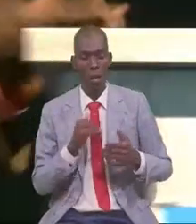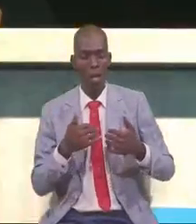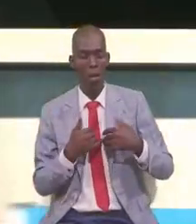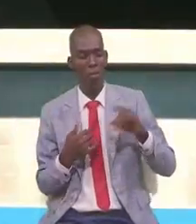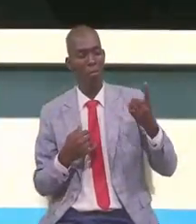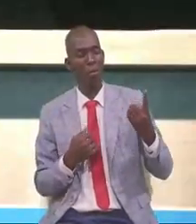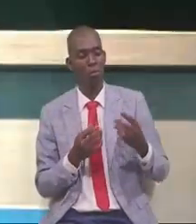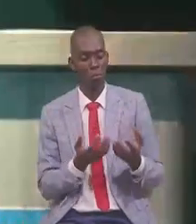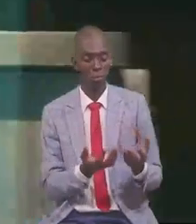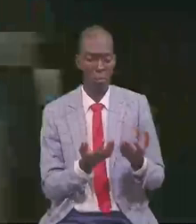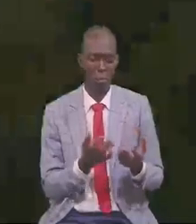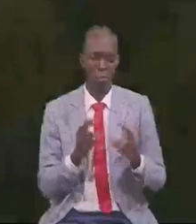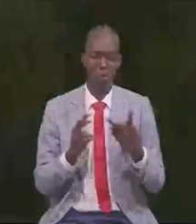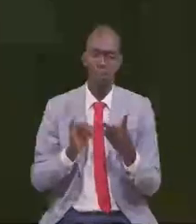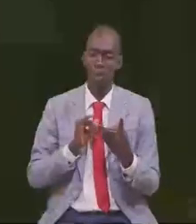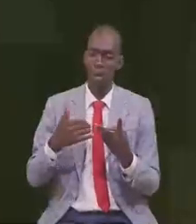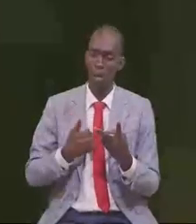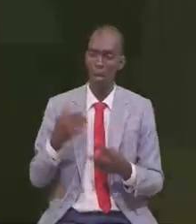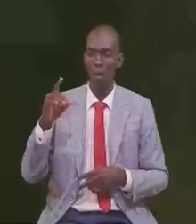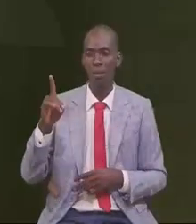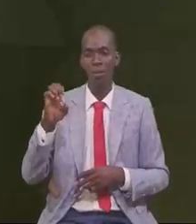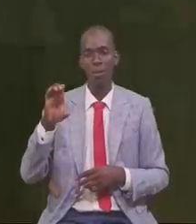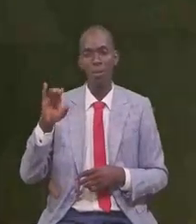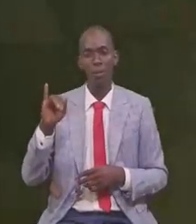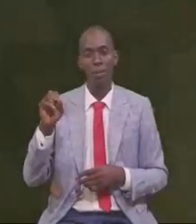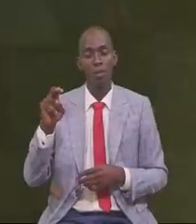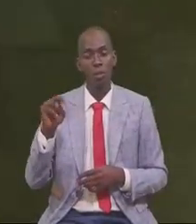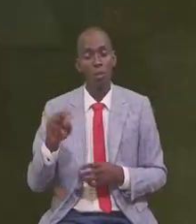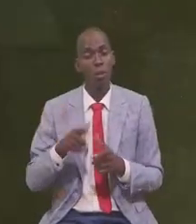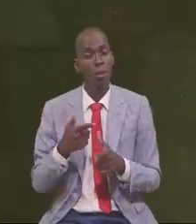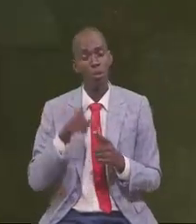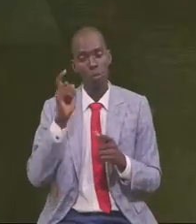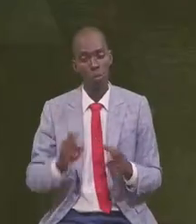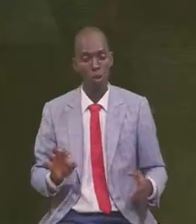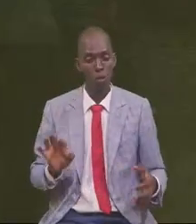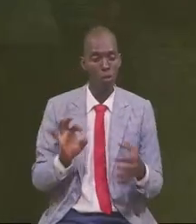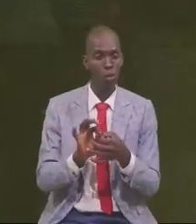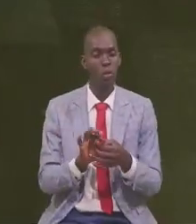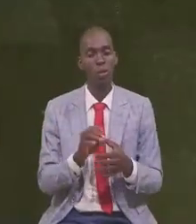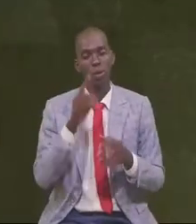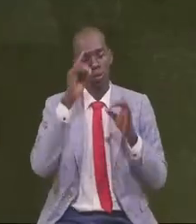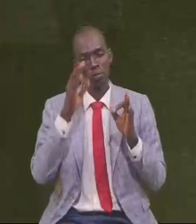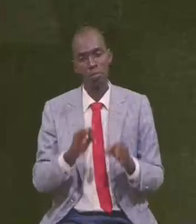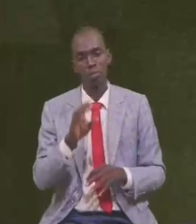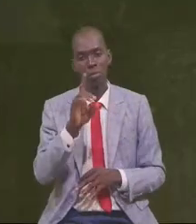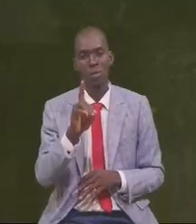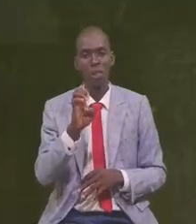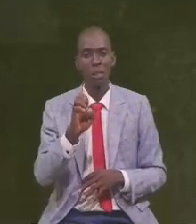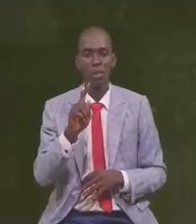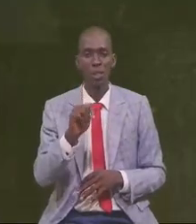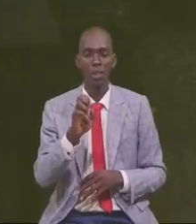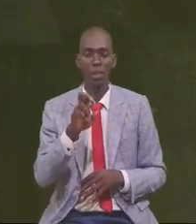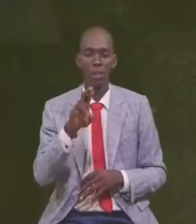cette décision, vous devez joindre la détermination. Quand vous arrivez là-bas, vous verrez